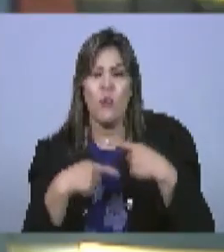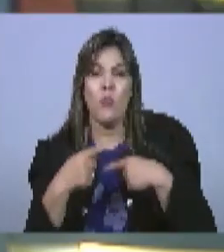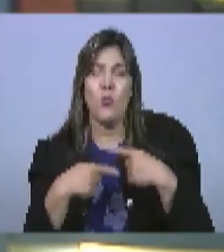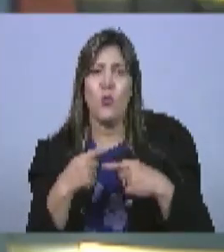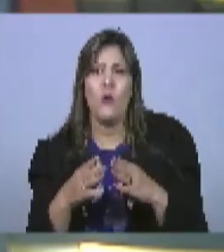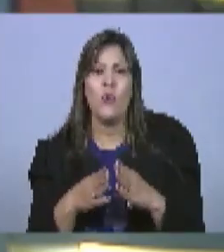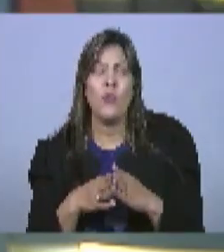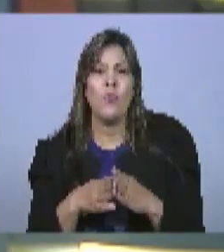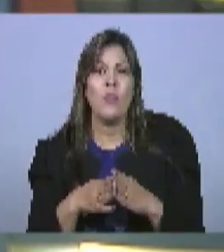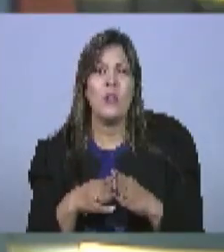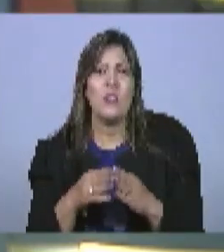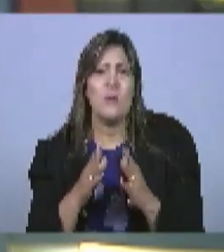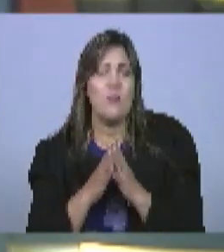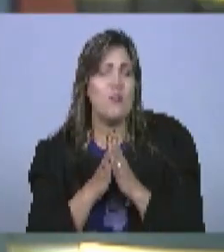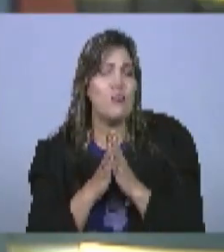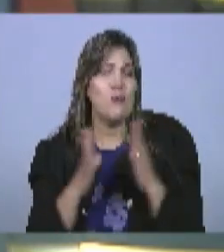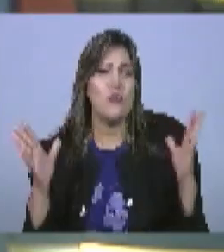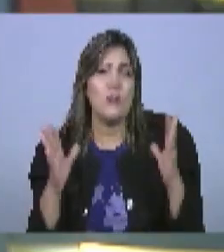اكتر